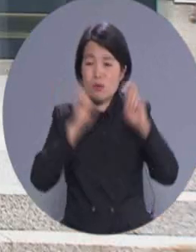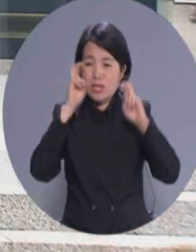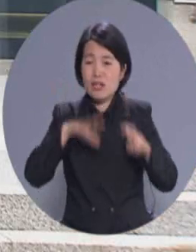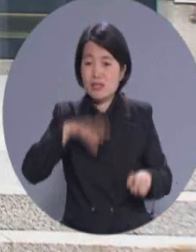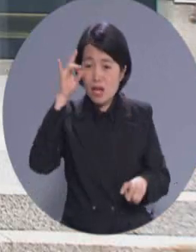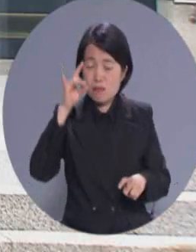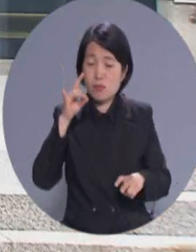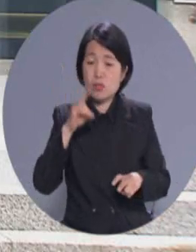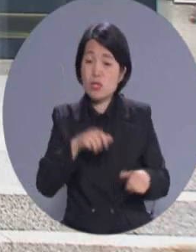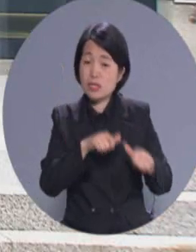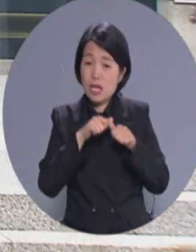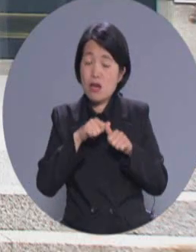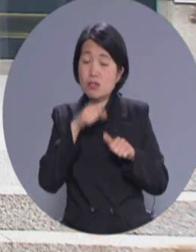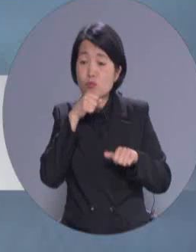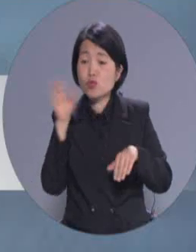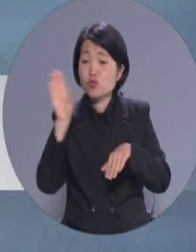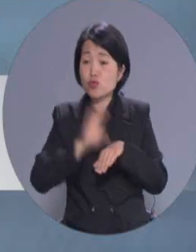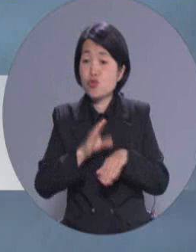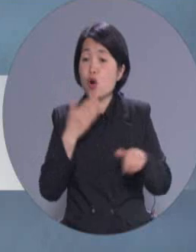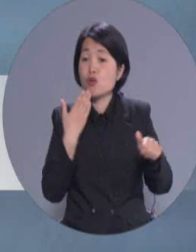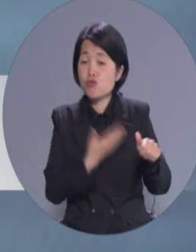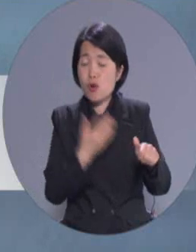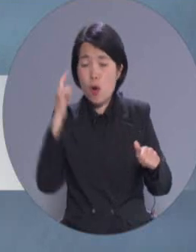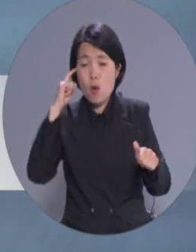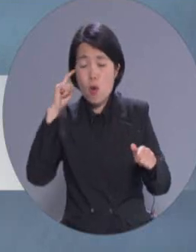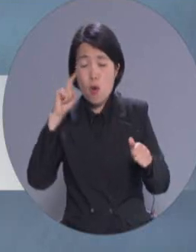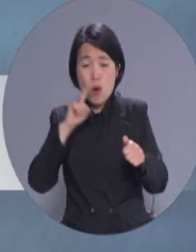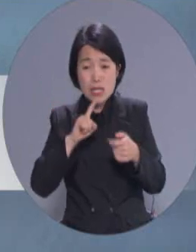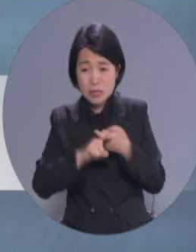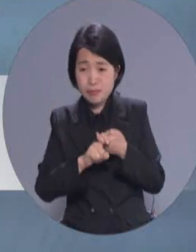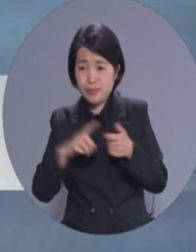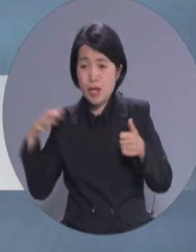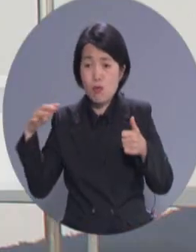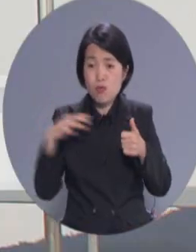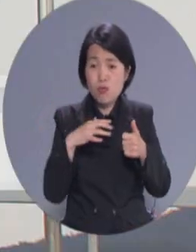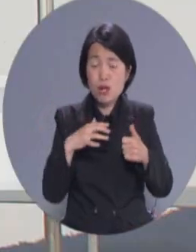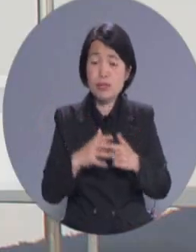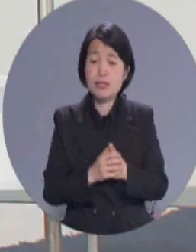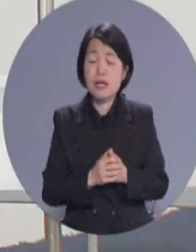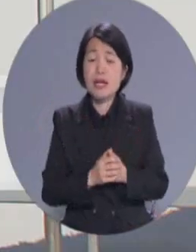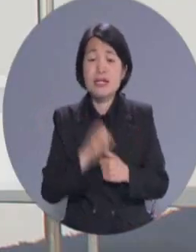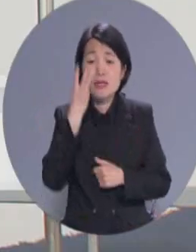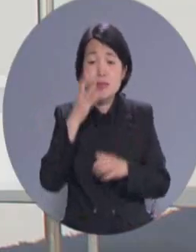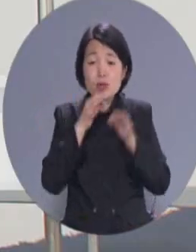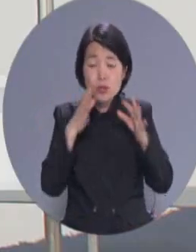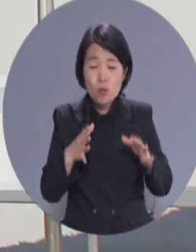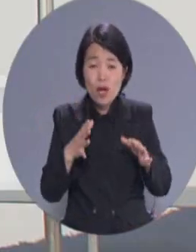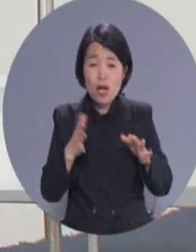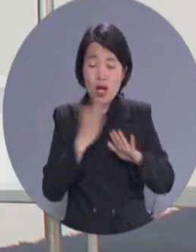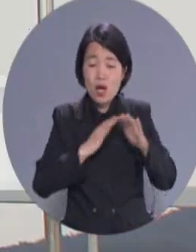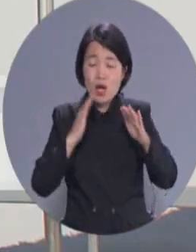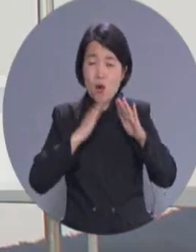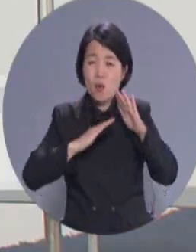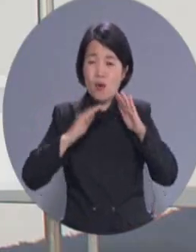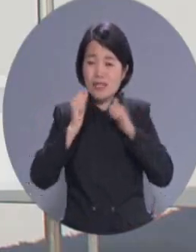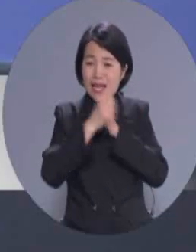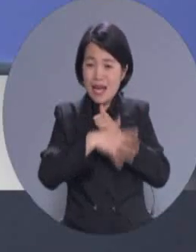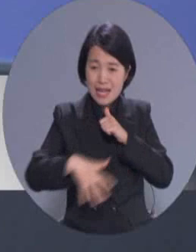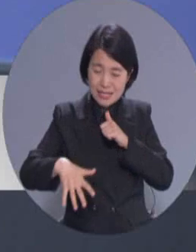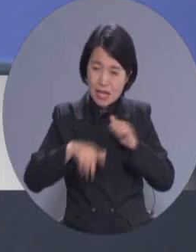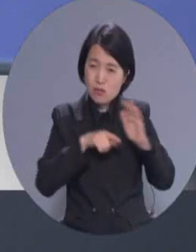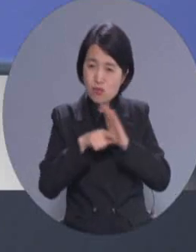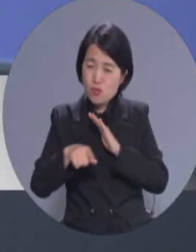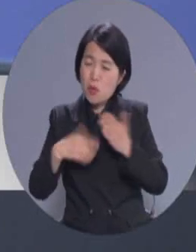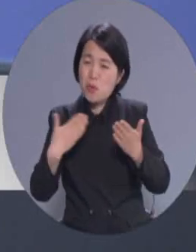체용 가점을 주는 체험형 인턴의 관심이 몰렸는데요 체험형 인턴은 3개월간 공사 각 부서에서 근무하며